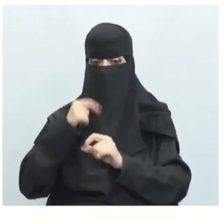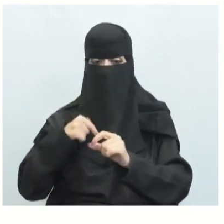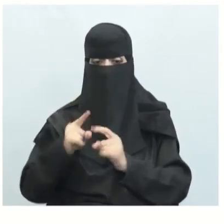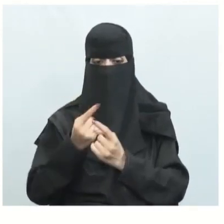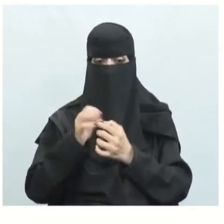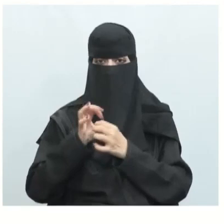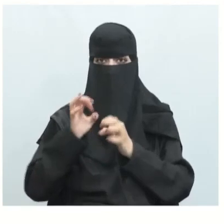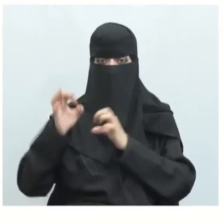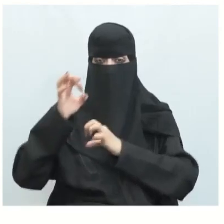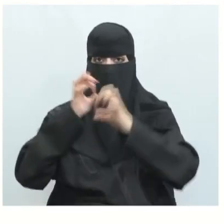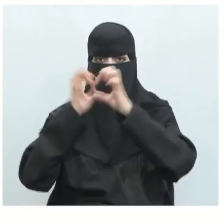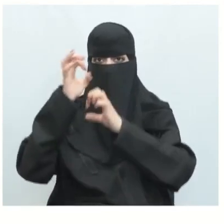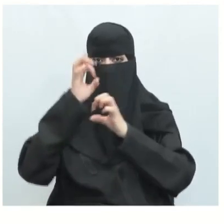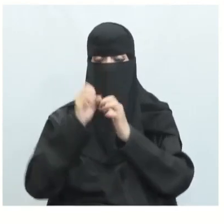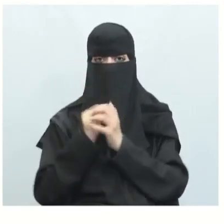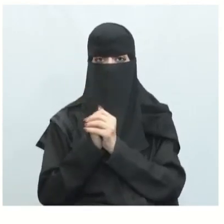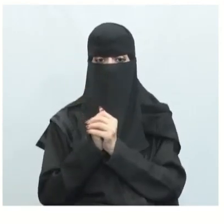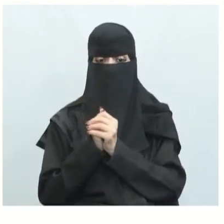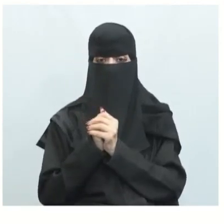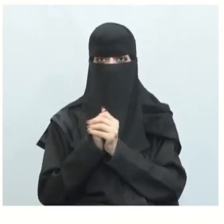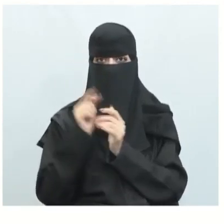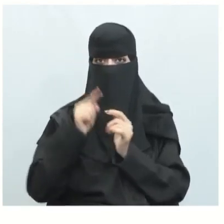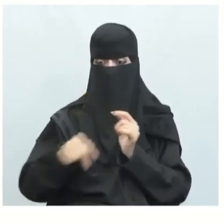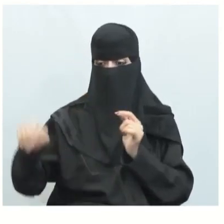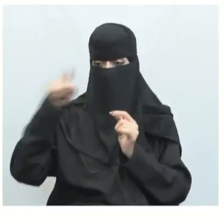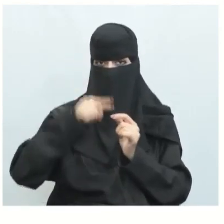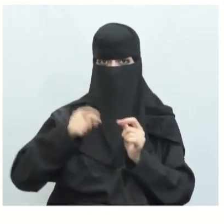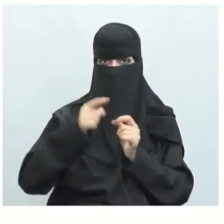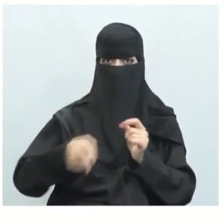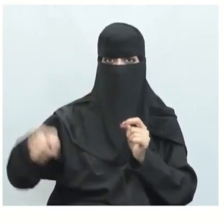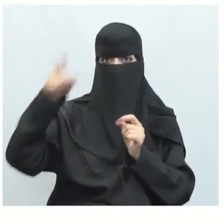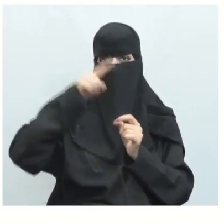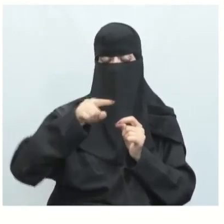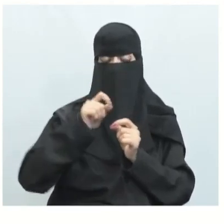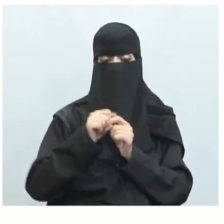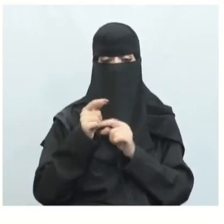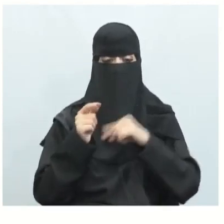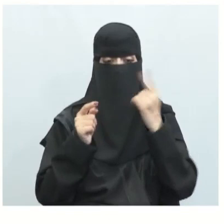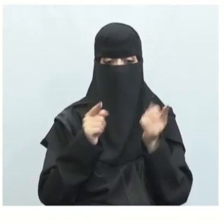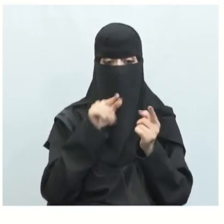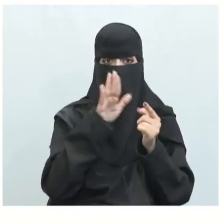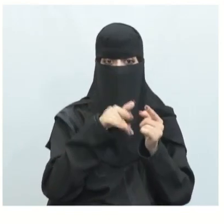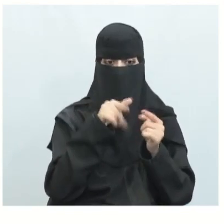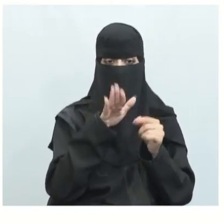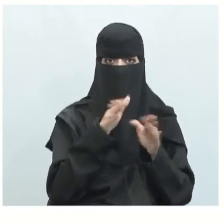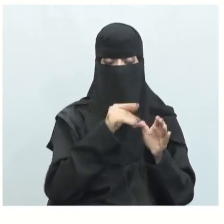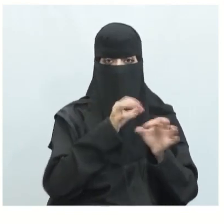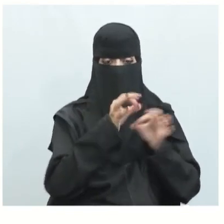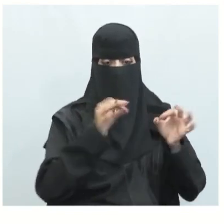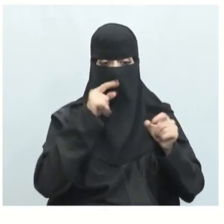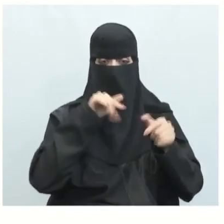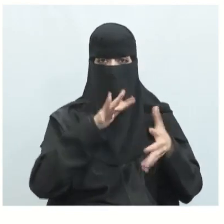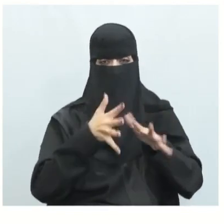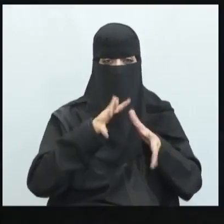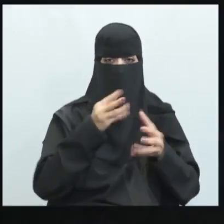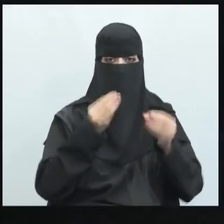لوبز لا يسمح بها في الحلقات التكراريه نتحدث عن حلقات تكراريه بينما في المخططات